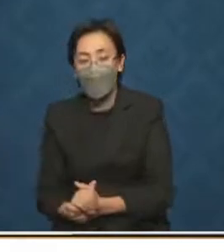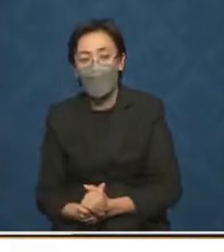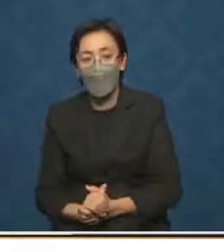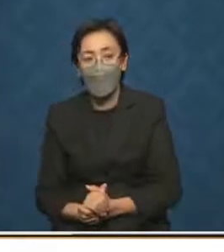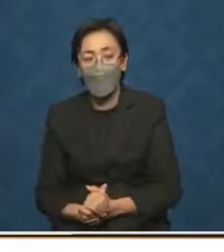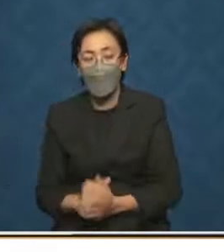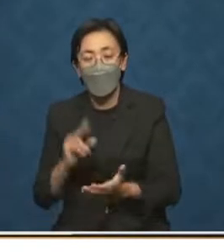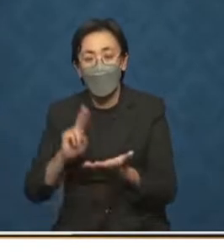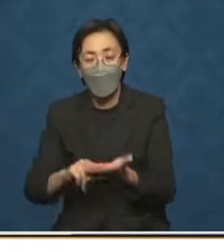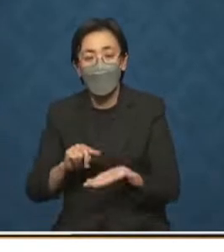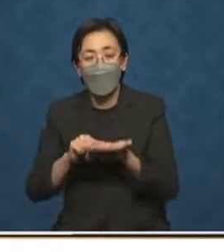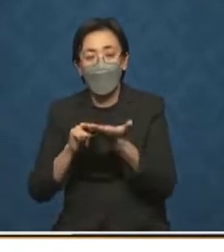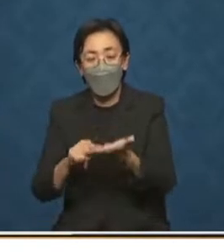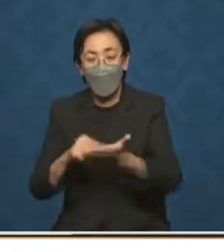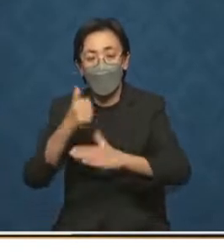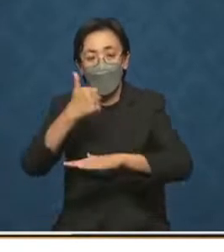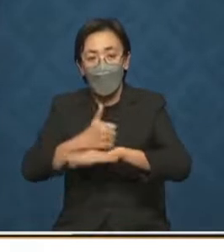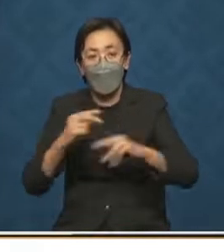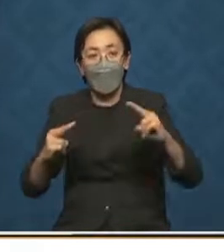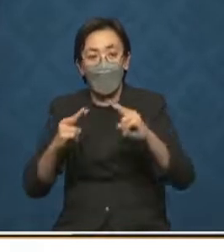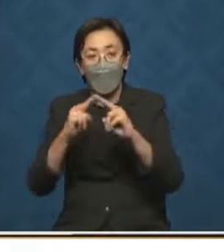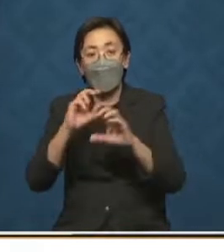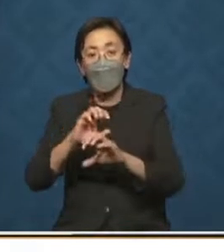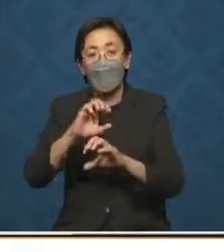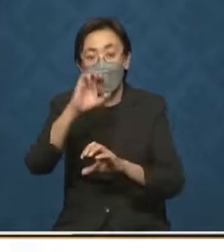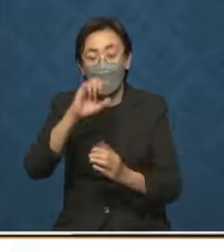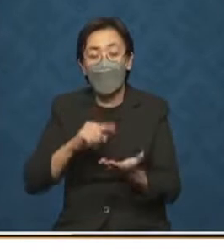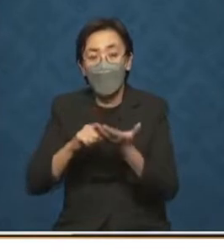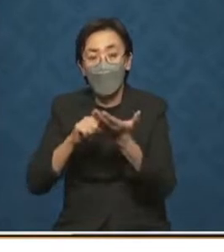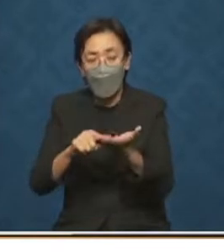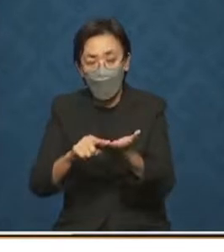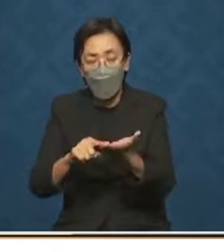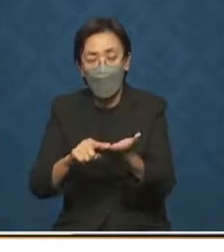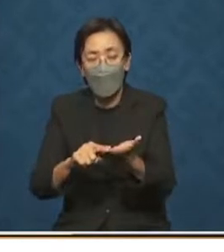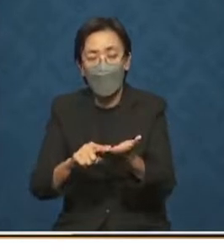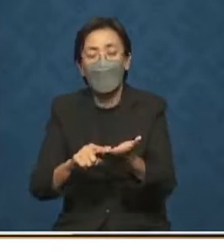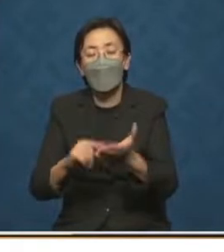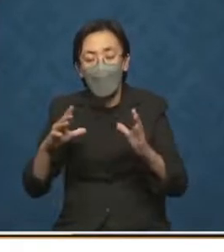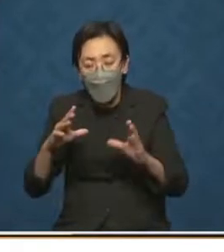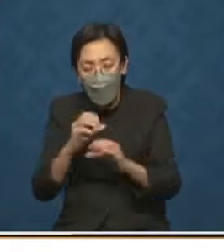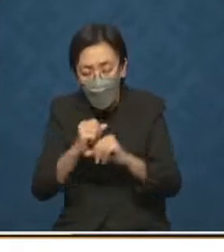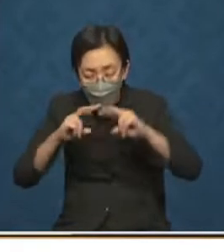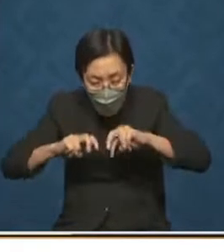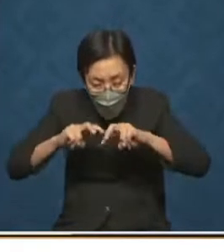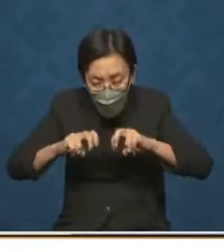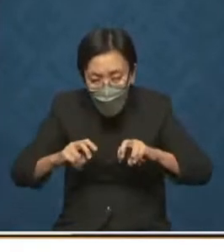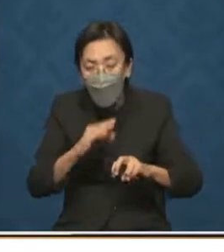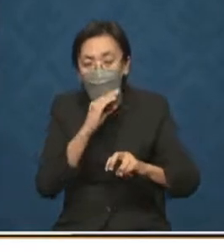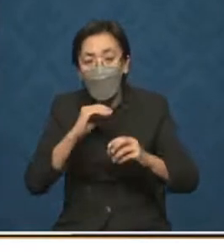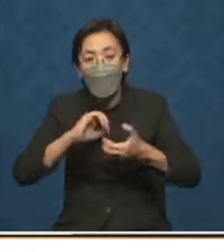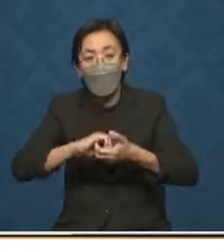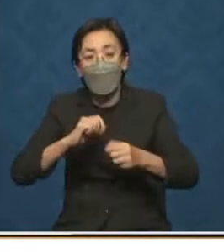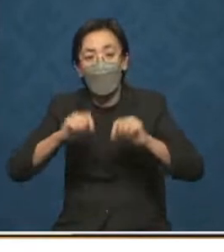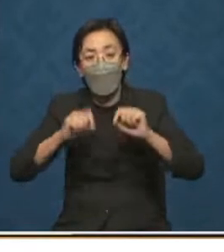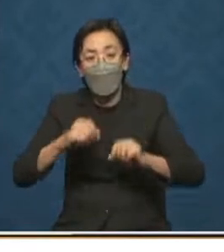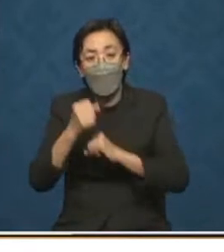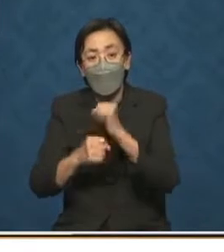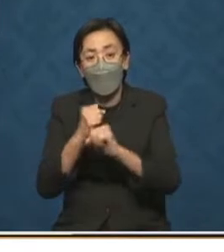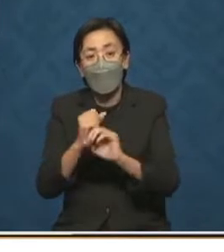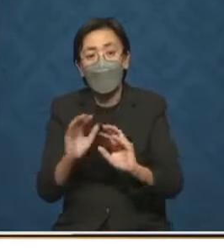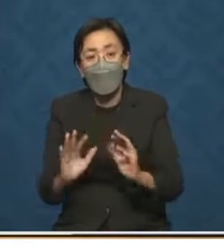ตอนรถตรวาการกระส transformsมาไยว่าจากผลศึษาเมอสัญาหมดแนวทางที่